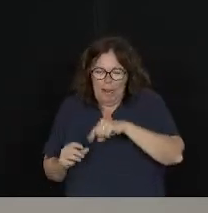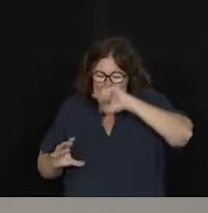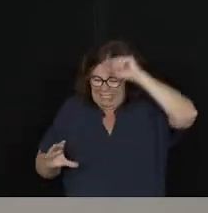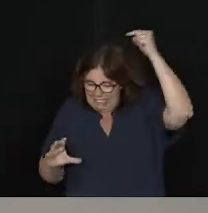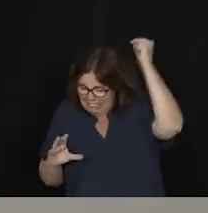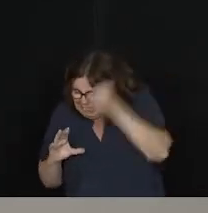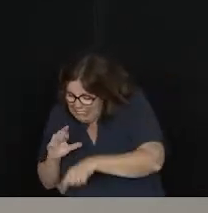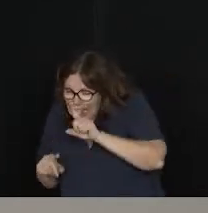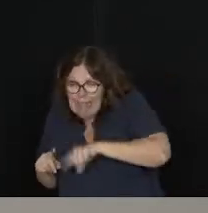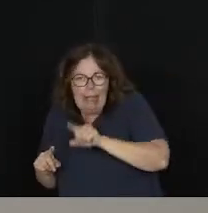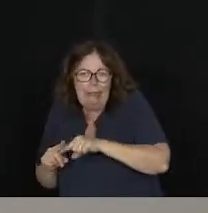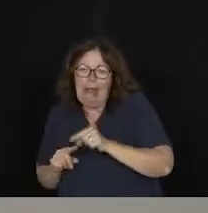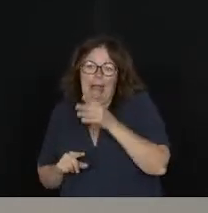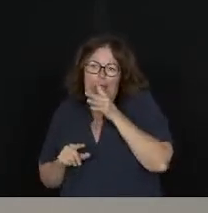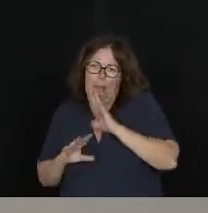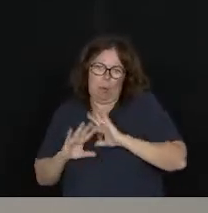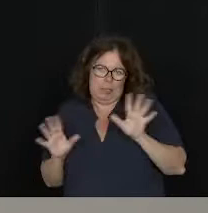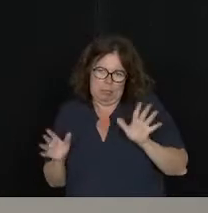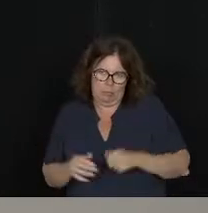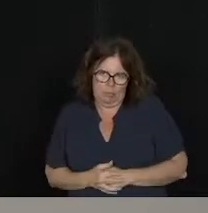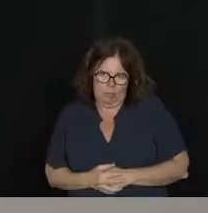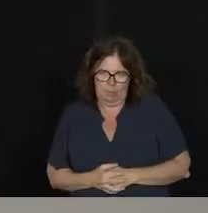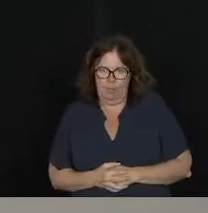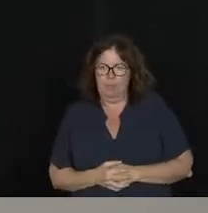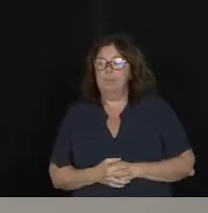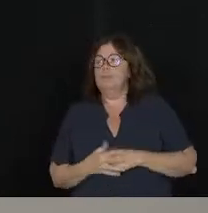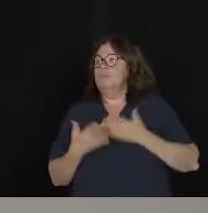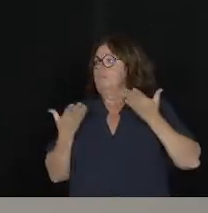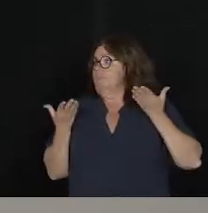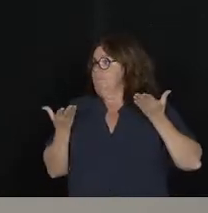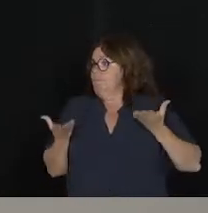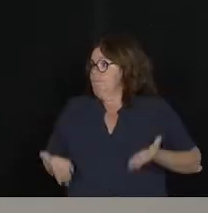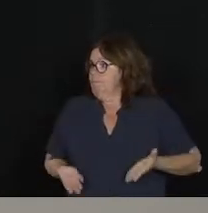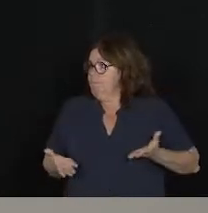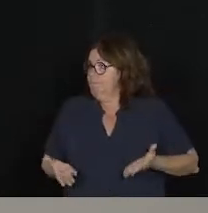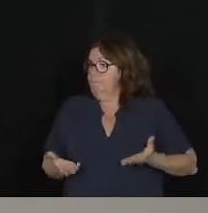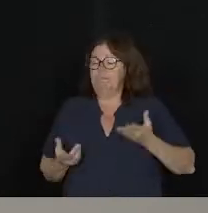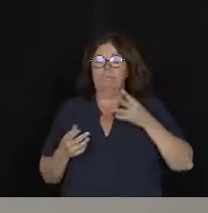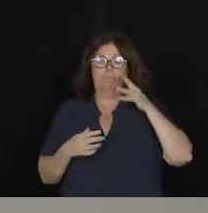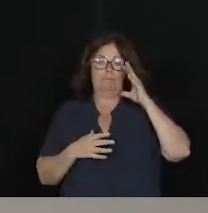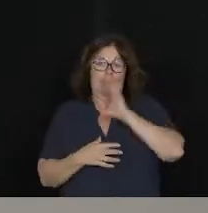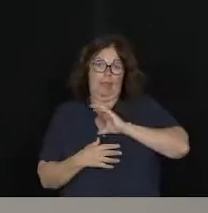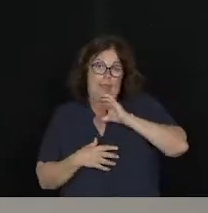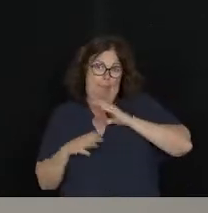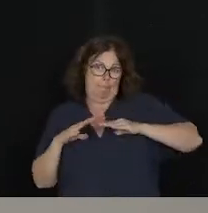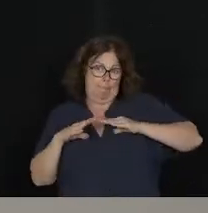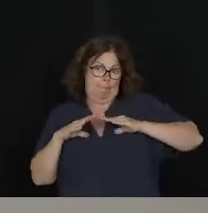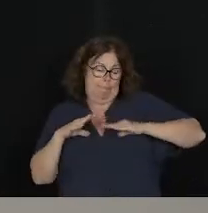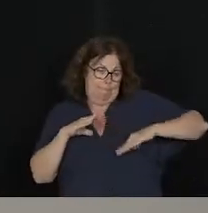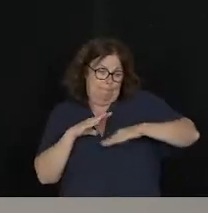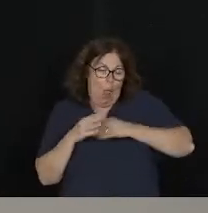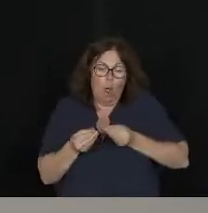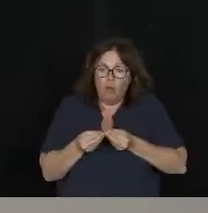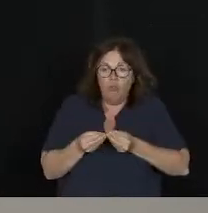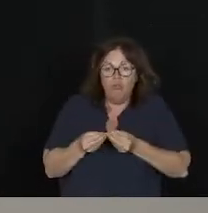d'être sommaire. Ici, je vais l'être sommaire, mais je vais essayer de le faire,